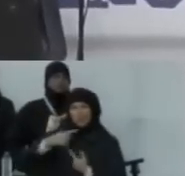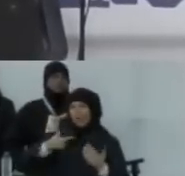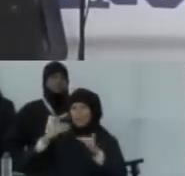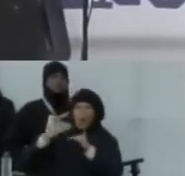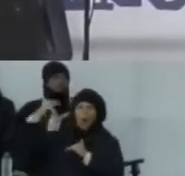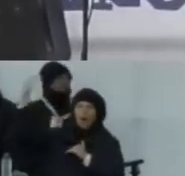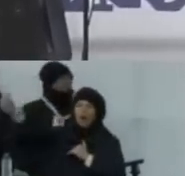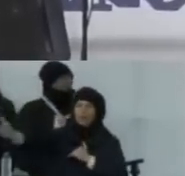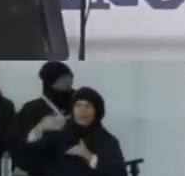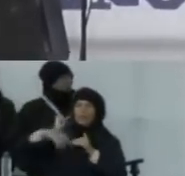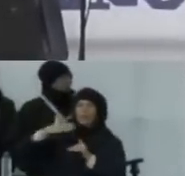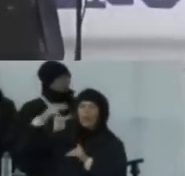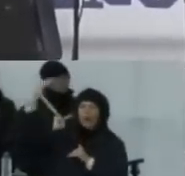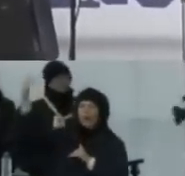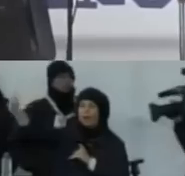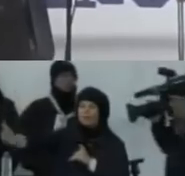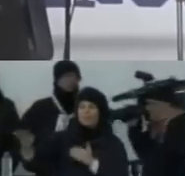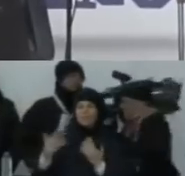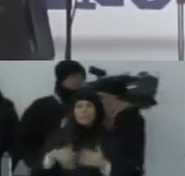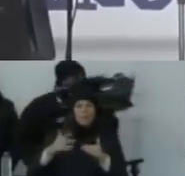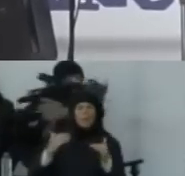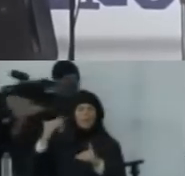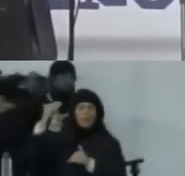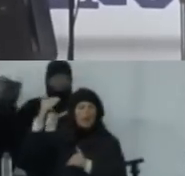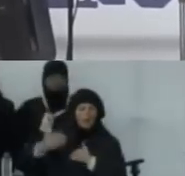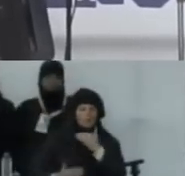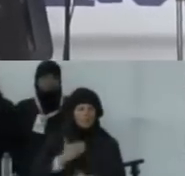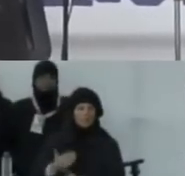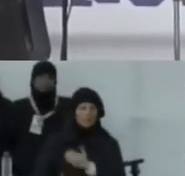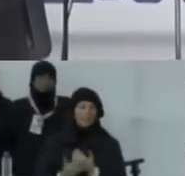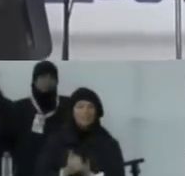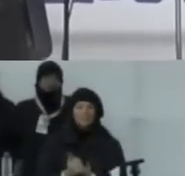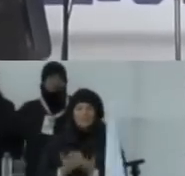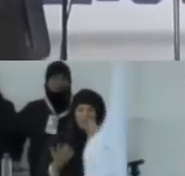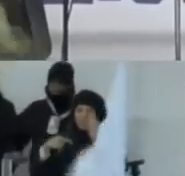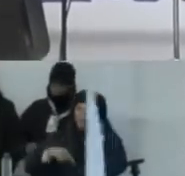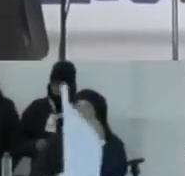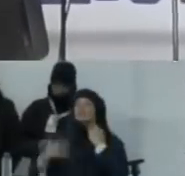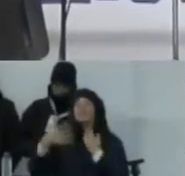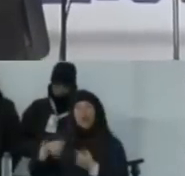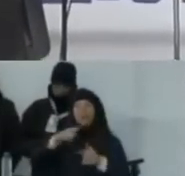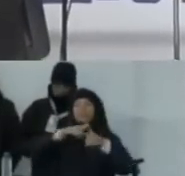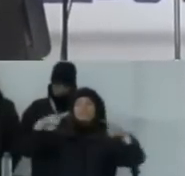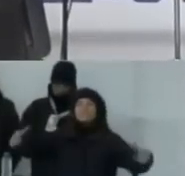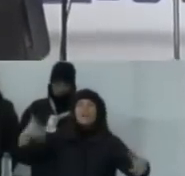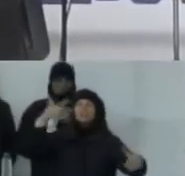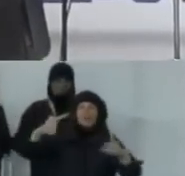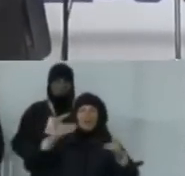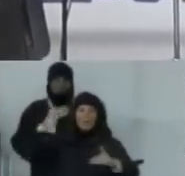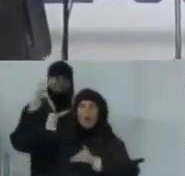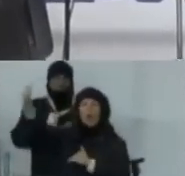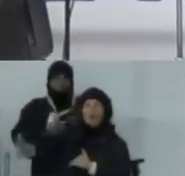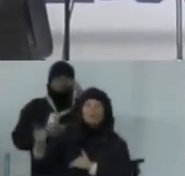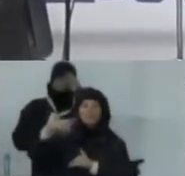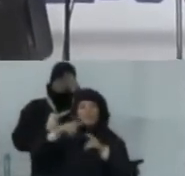andando oltre questa roba. Stiamo andando oltre e questa è già una città che è oltre. Questa è stata una città